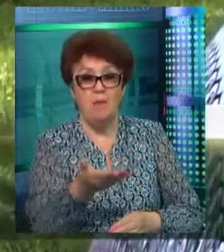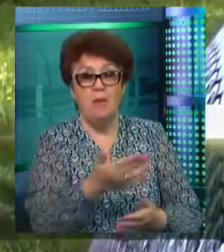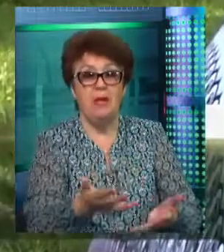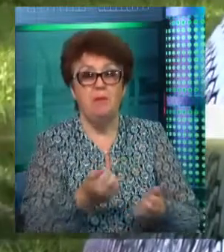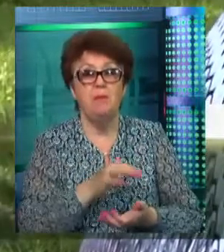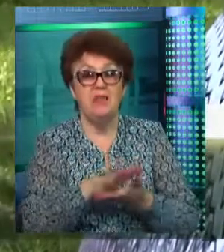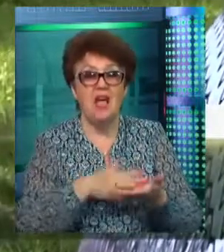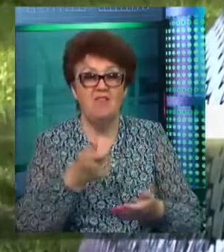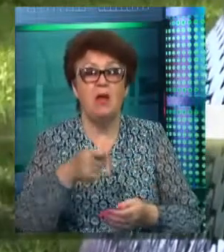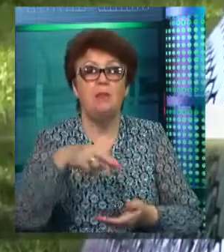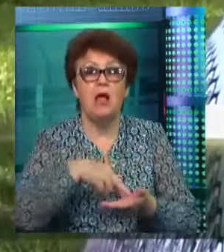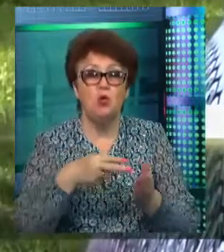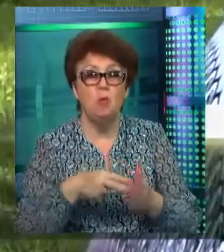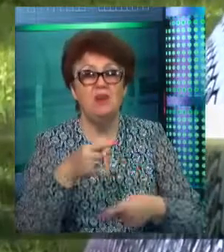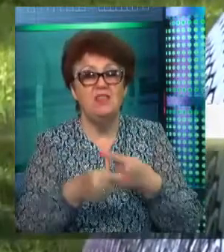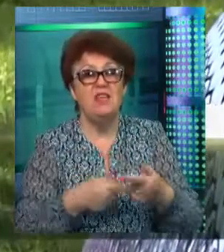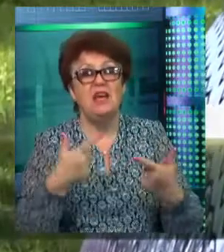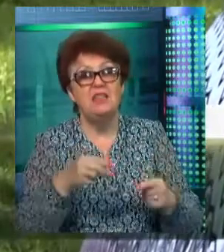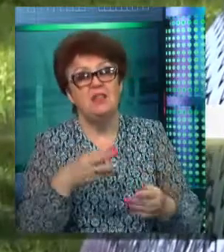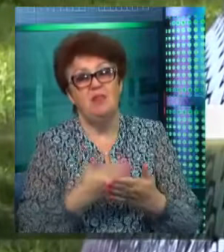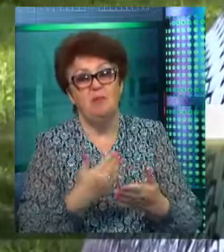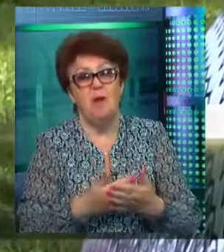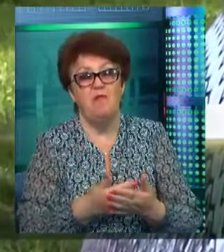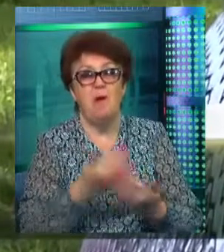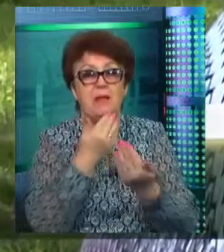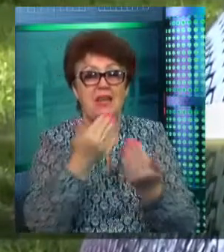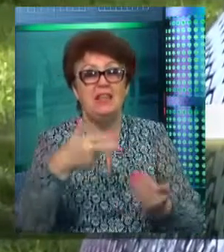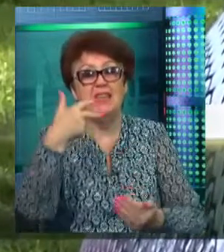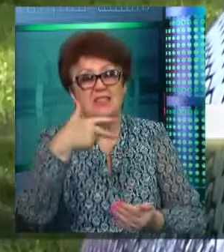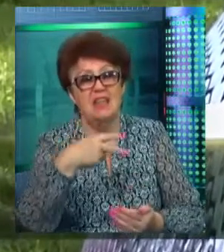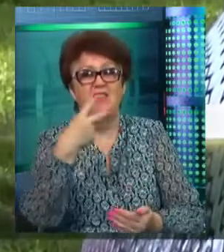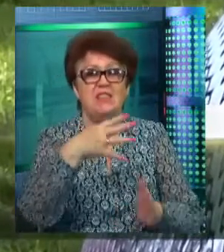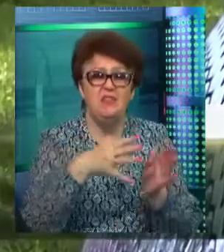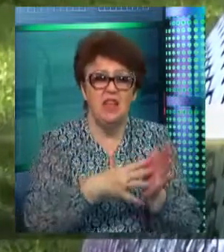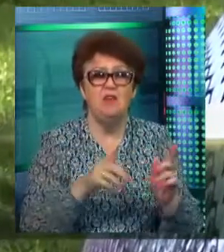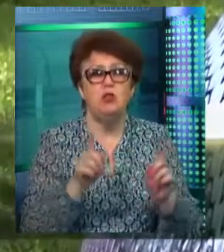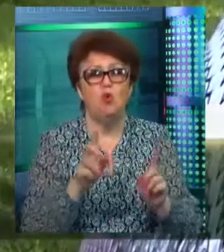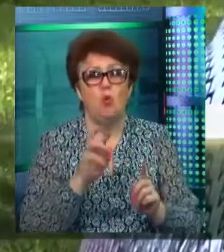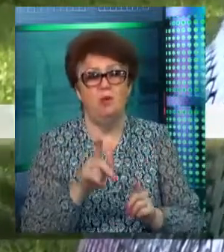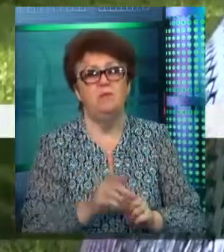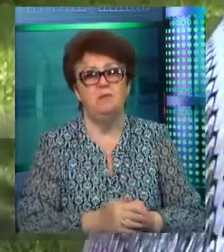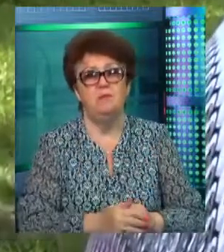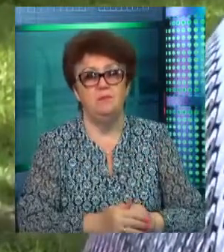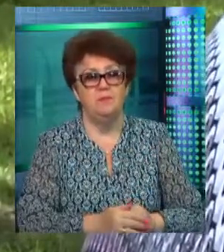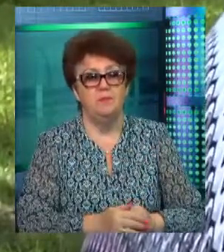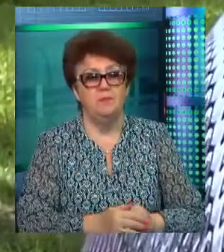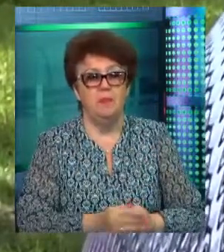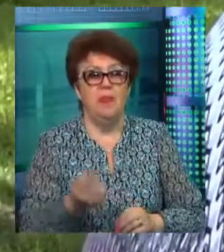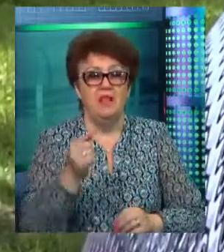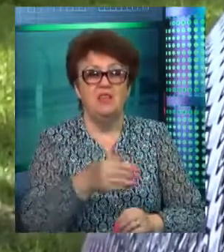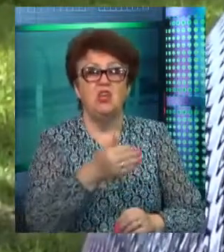заявки планируем провести где-то вот в последние 30 29 чтобы в общем-то обслужить тех у желающих